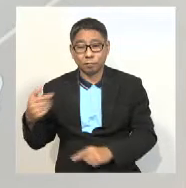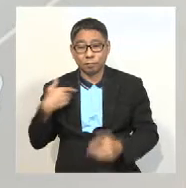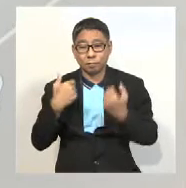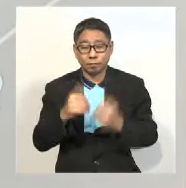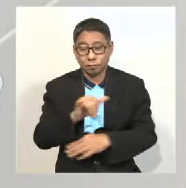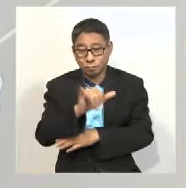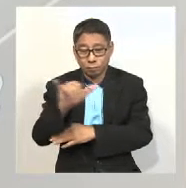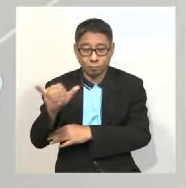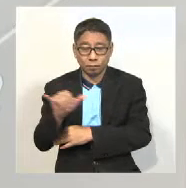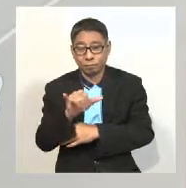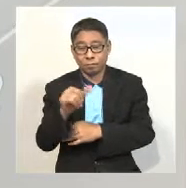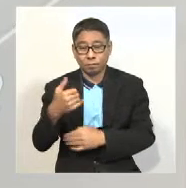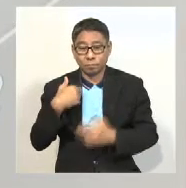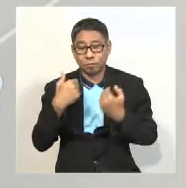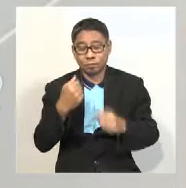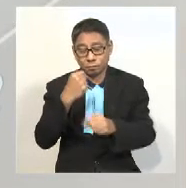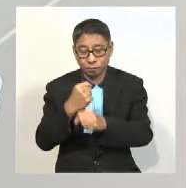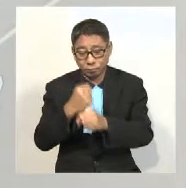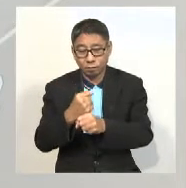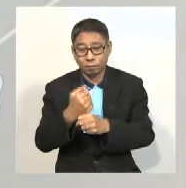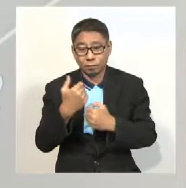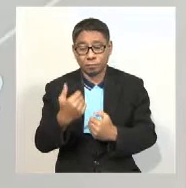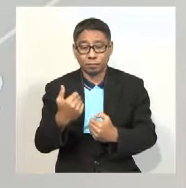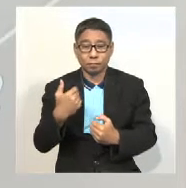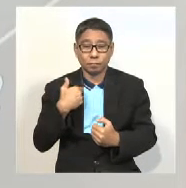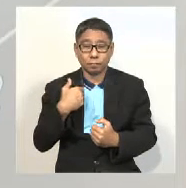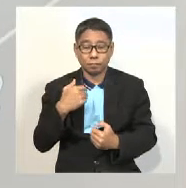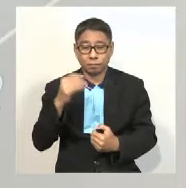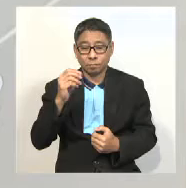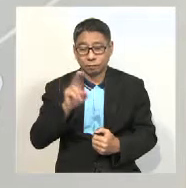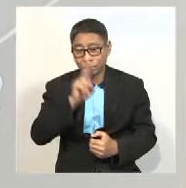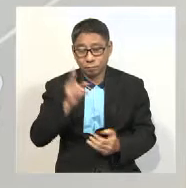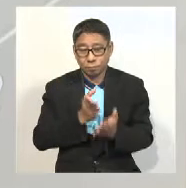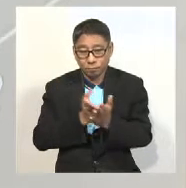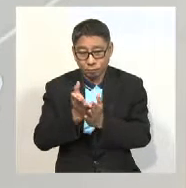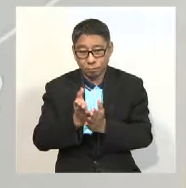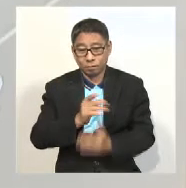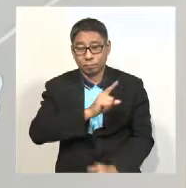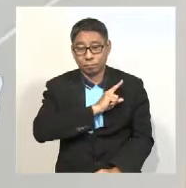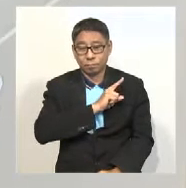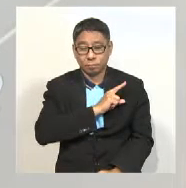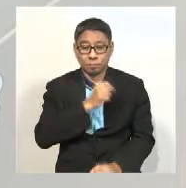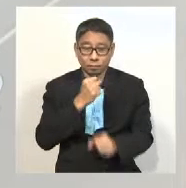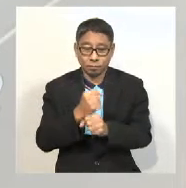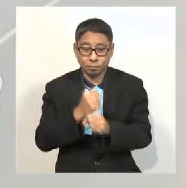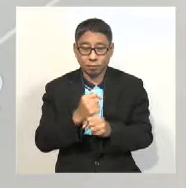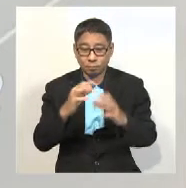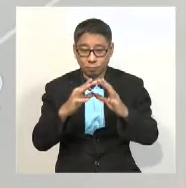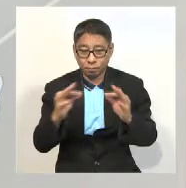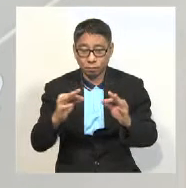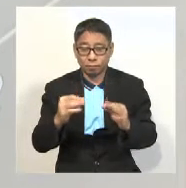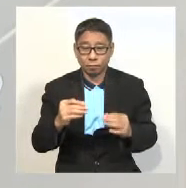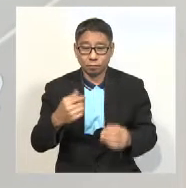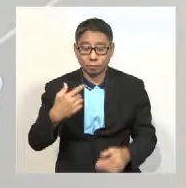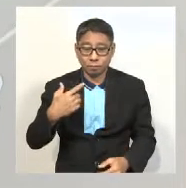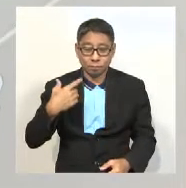ญาติผู้เสียชีวิตนั้นในการดำเนินการนั้นท่านก็สามารถที่ใช้สิทธิ์ของท่านในเรื่องของอาจจะดำเนินการเรื่องอาญ